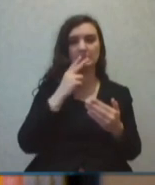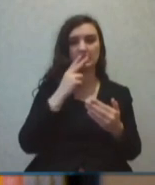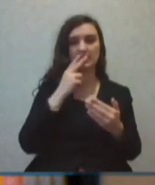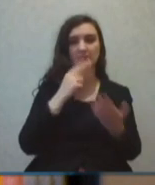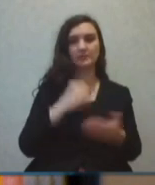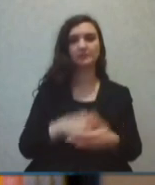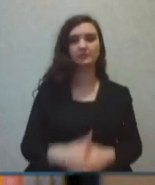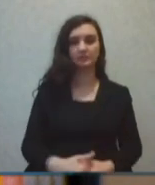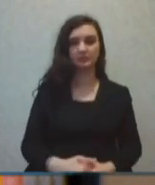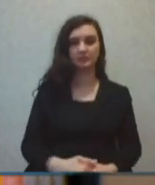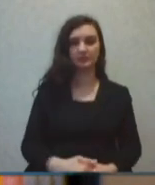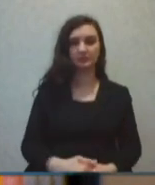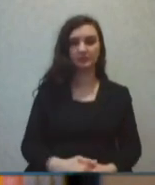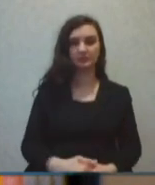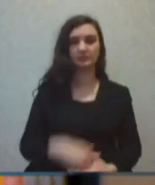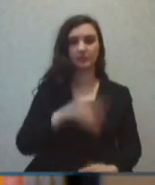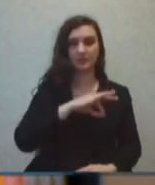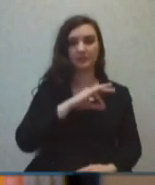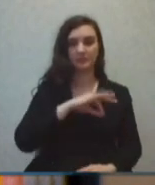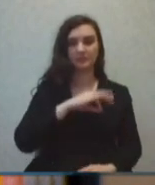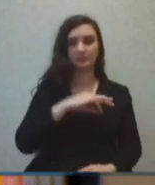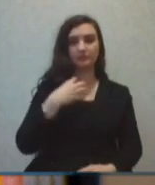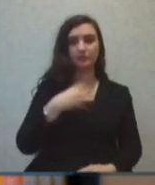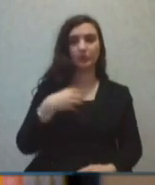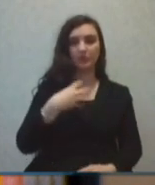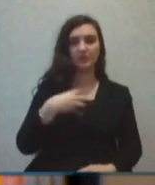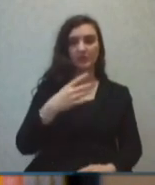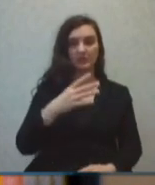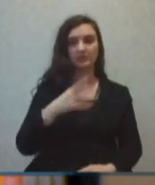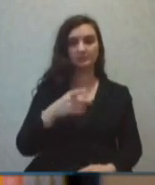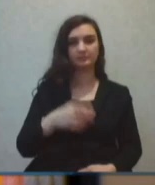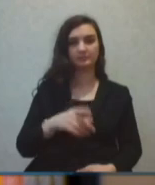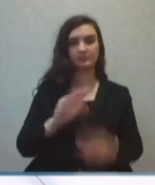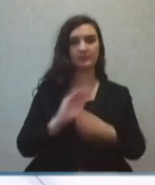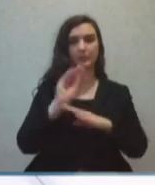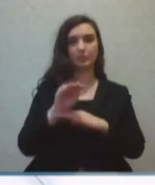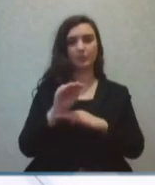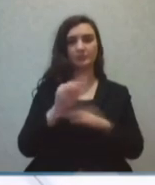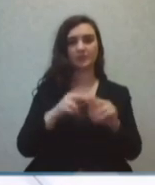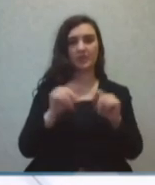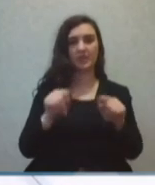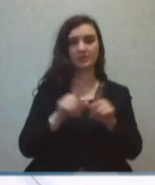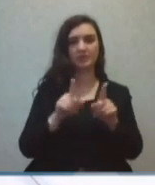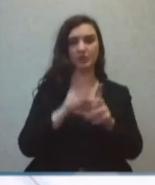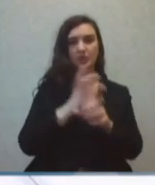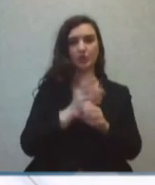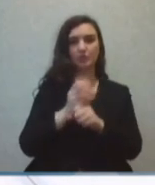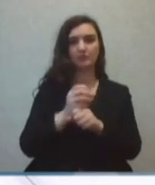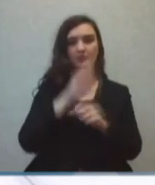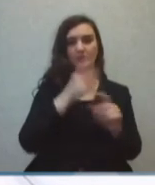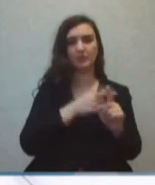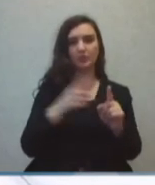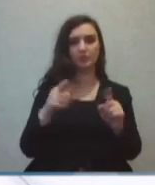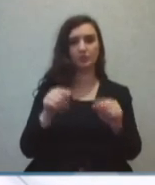სიგარეტის მოხმარება მნიშვნელოვნად იზრდება აი ასეთი შეზღუდვების